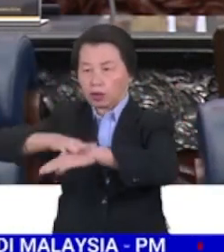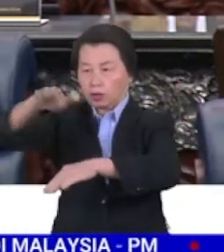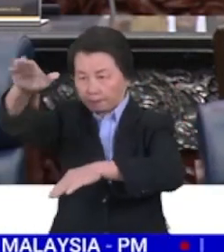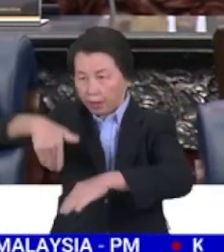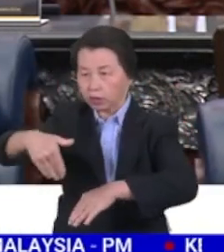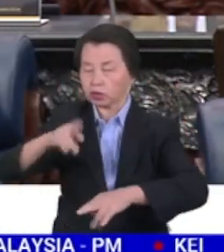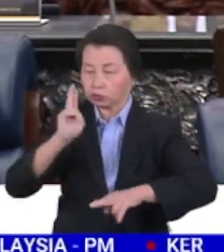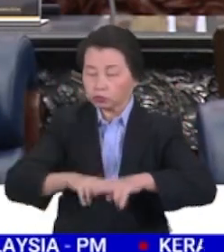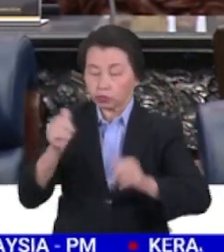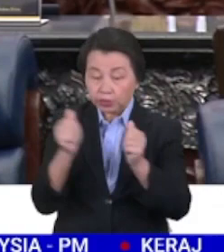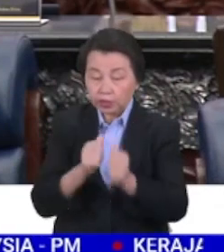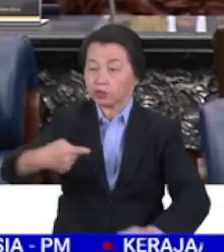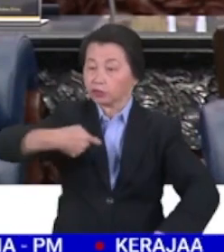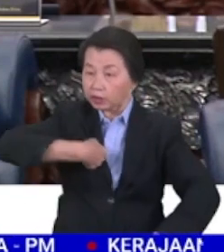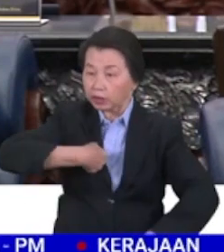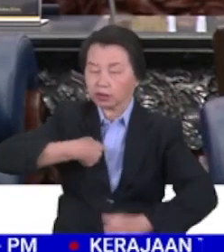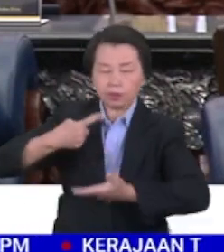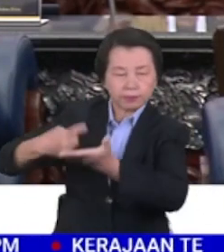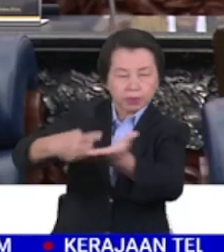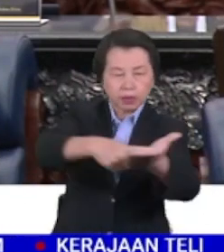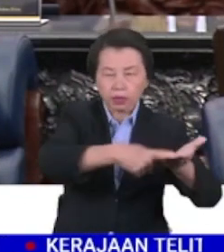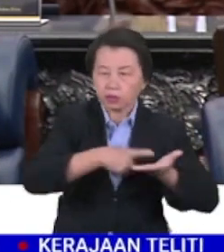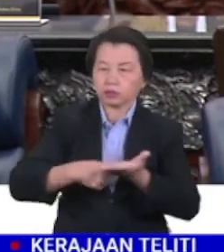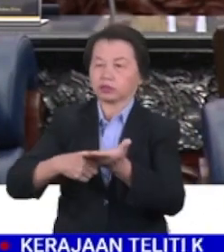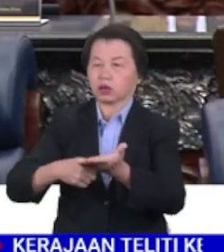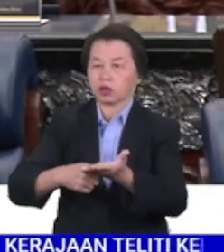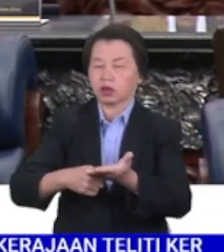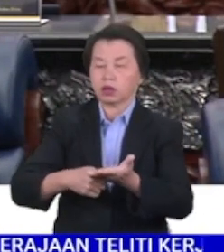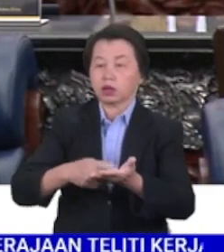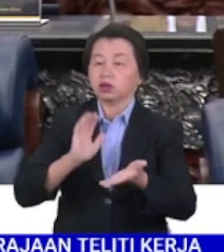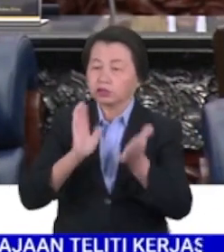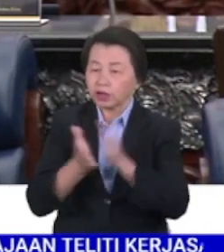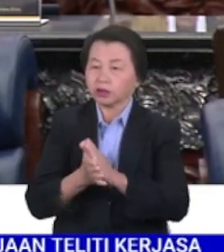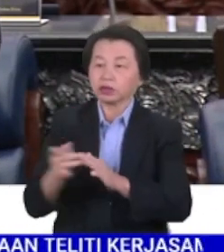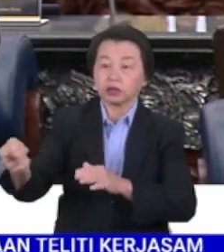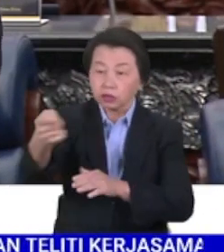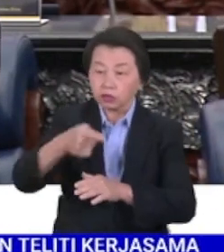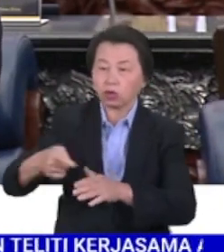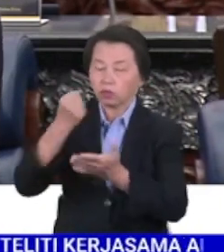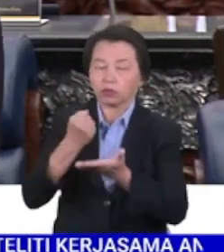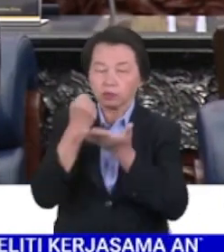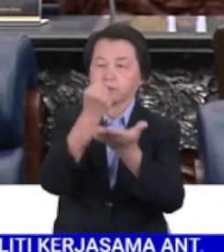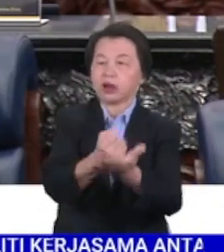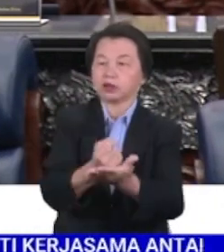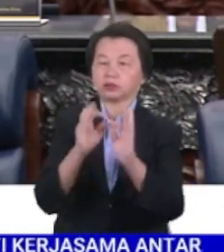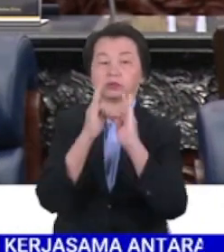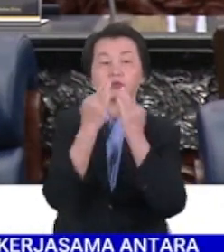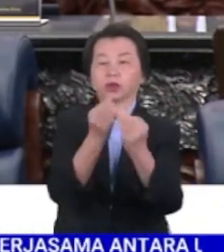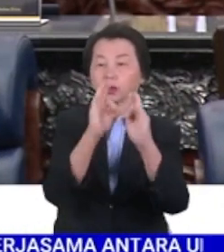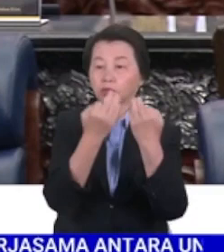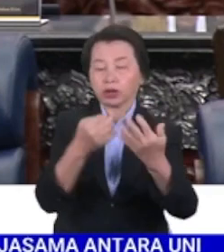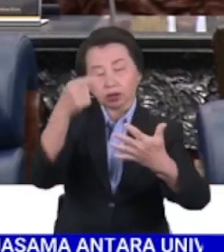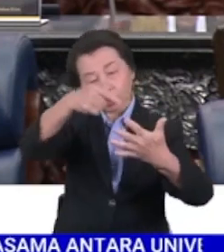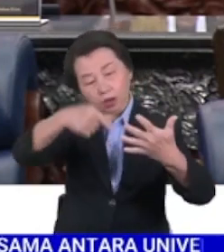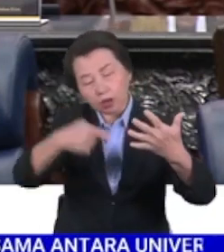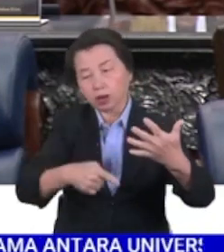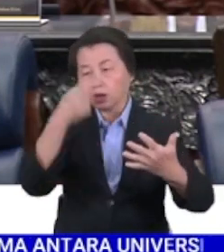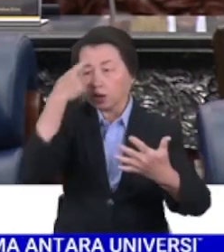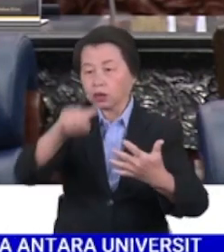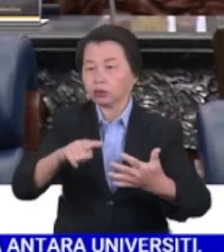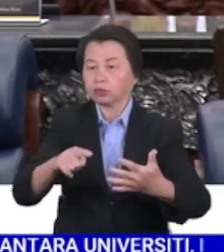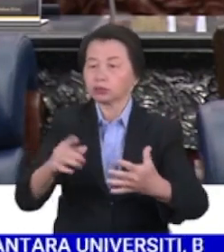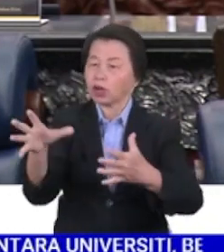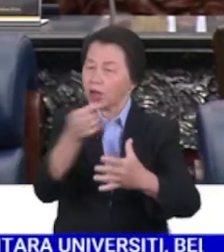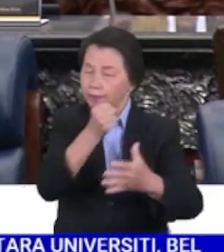duduk dengan saya berbincang supaya mereka membantu keluarga-keluarga ini untuk